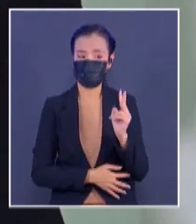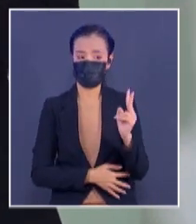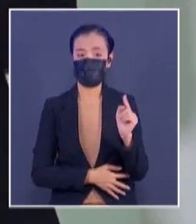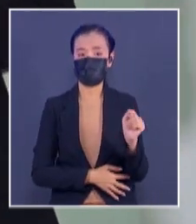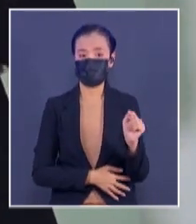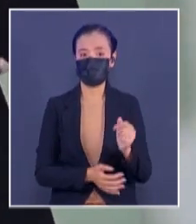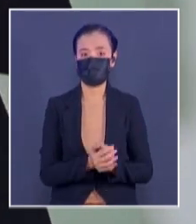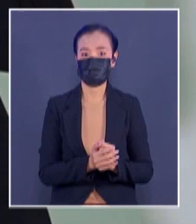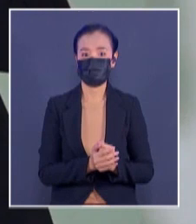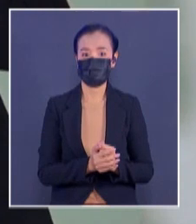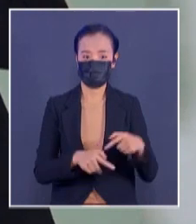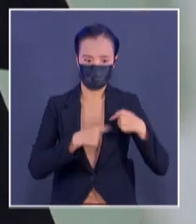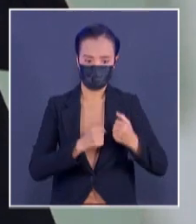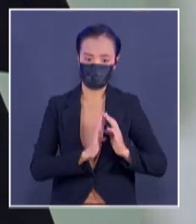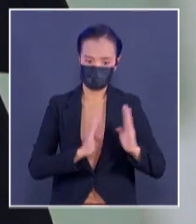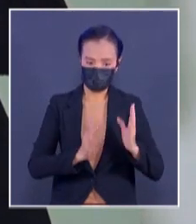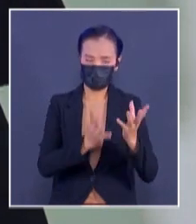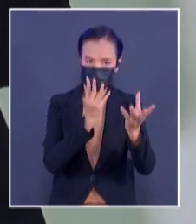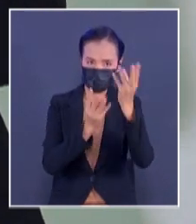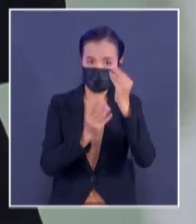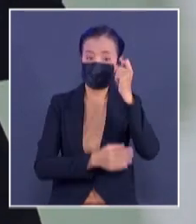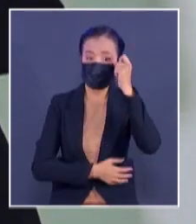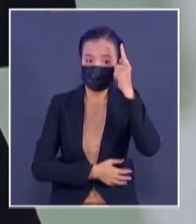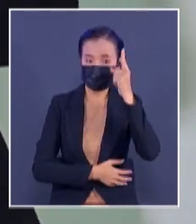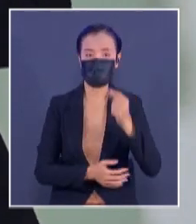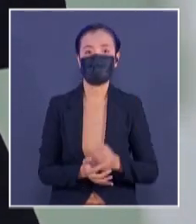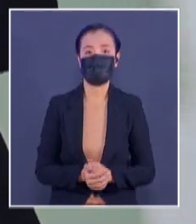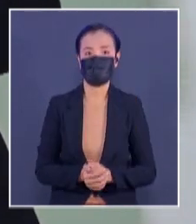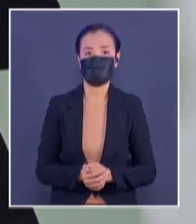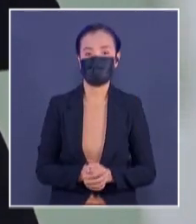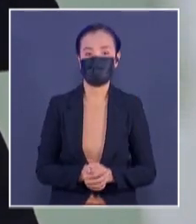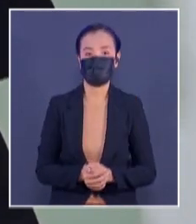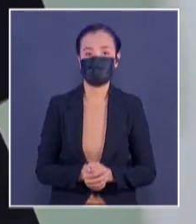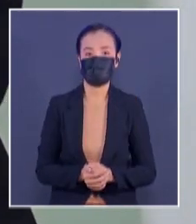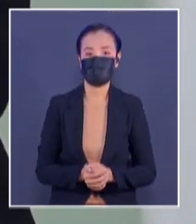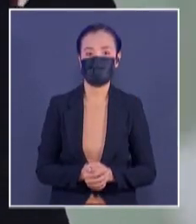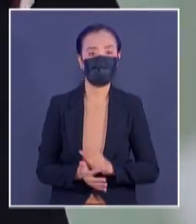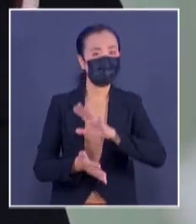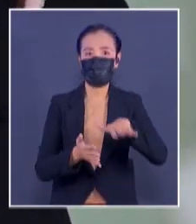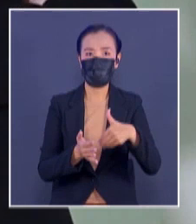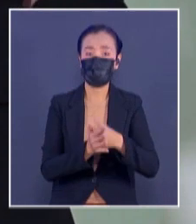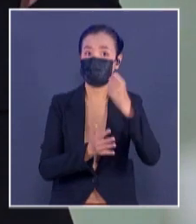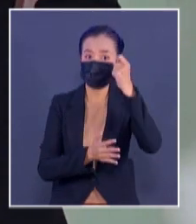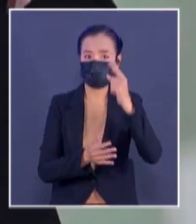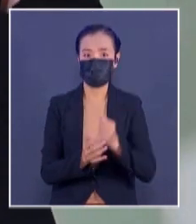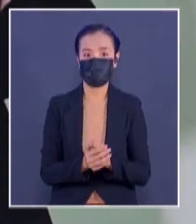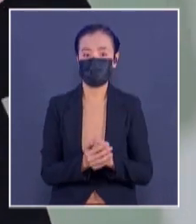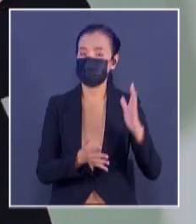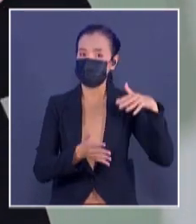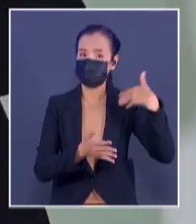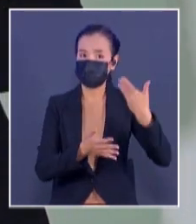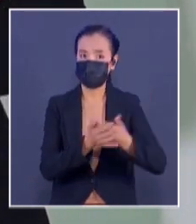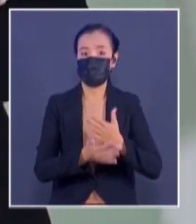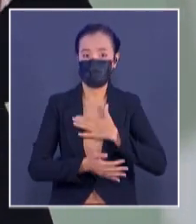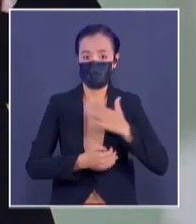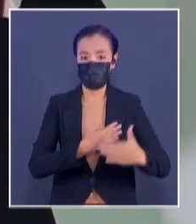คือเปิดใจรับฟังเราแล้วก็เข้าใจเราถึงอะไรทุกอย่างพอถึงเวลาช่วงหนึ่งที่เรามี